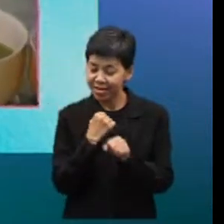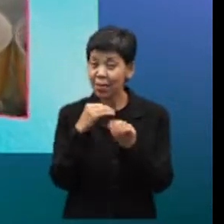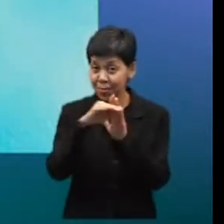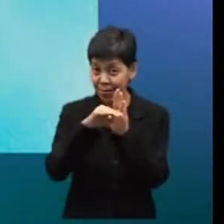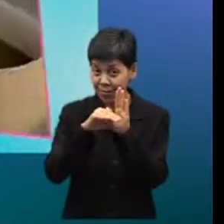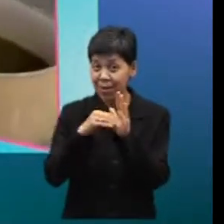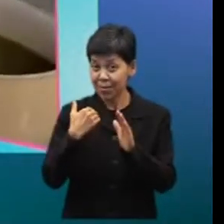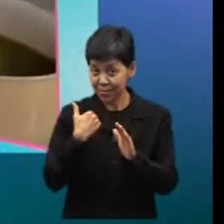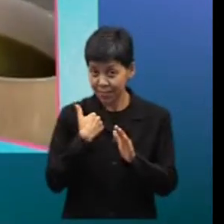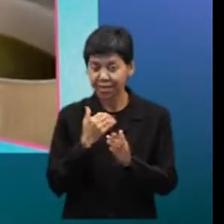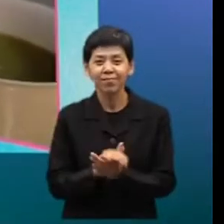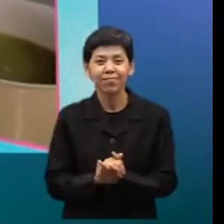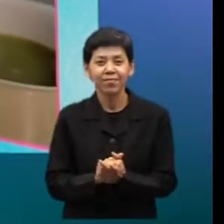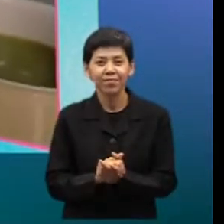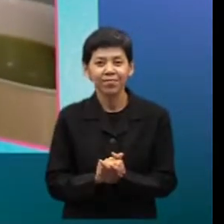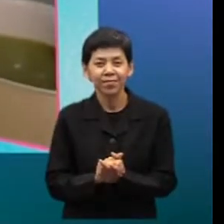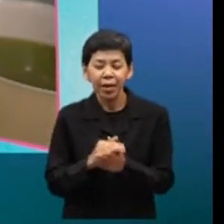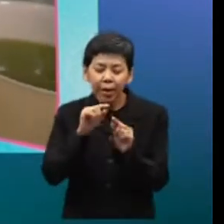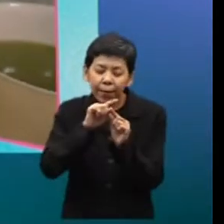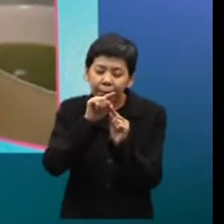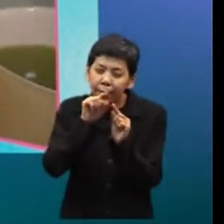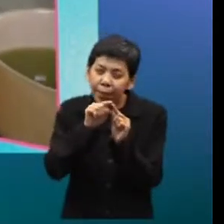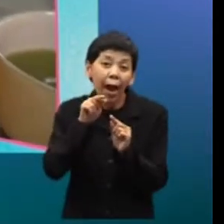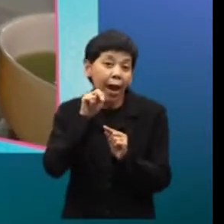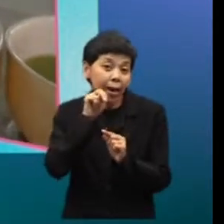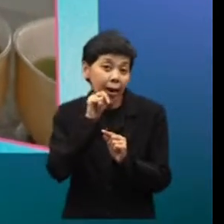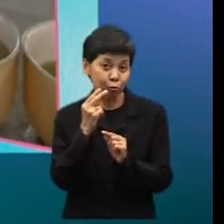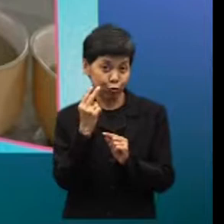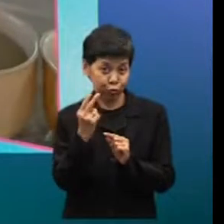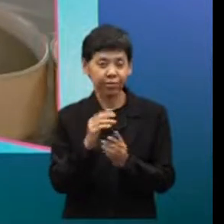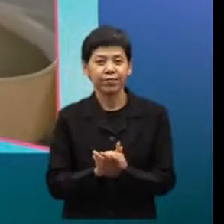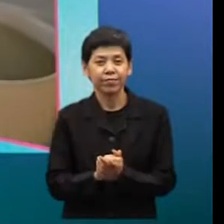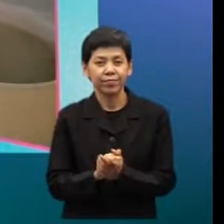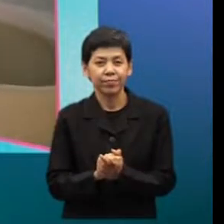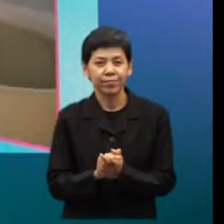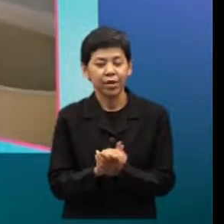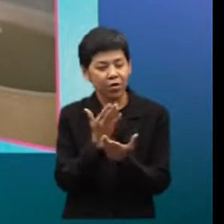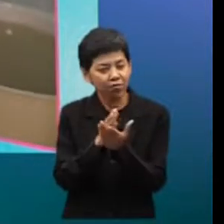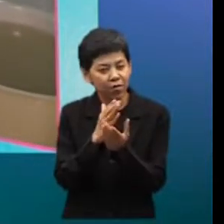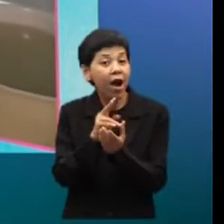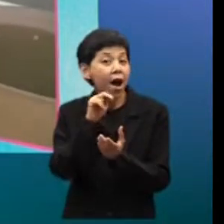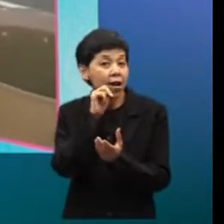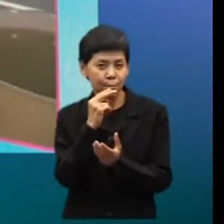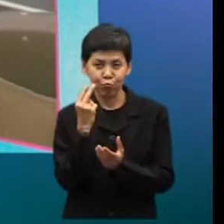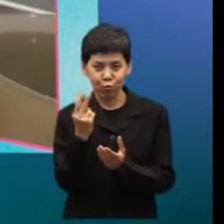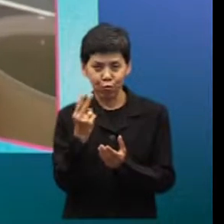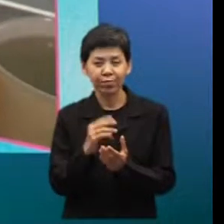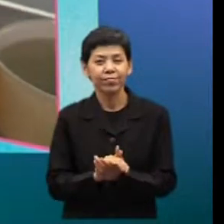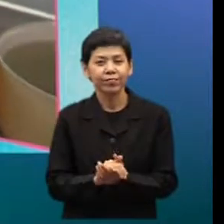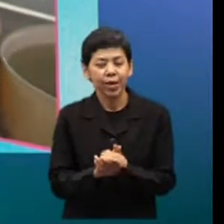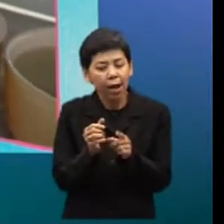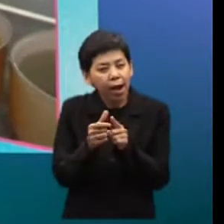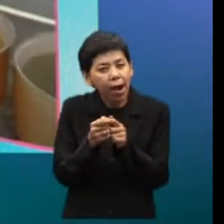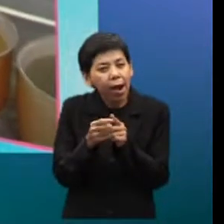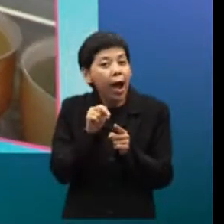ำผักก็มีน้ำขึ้นฉ่าย2ถ้วยตวงน้ำฝรั่ง2ถ้วยตวงน้ำข้าวโพ